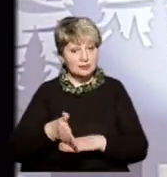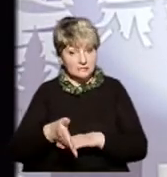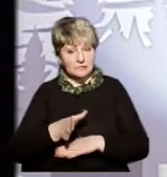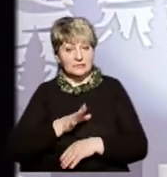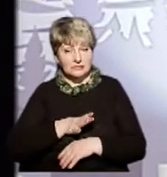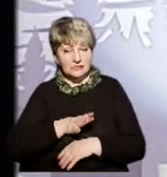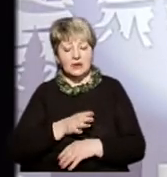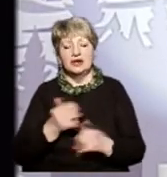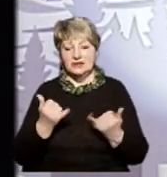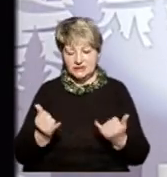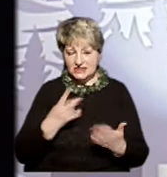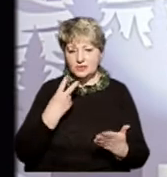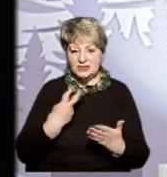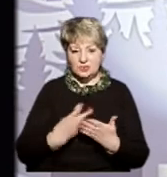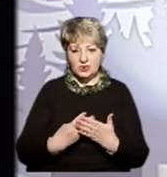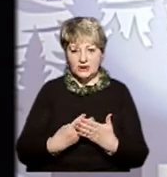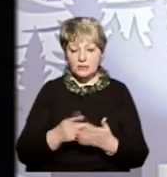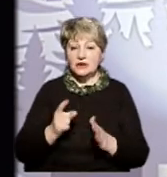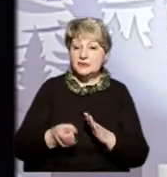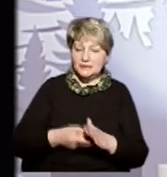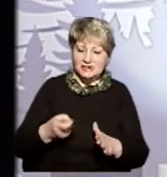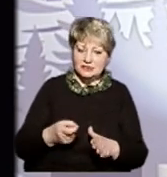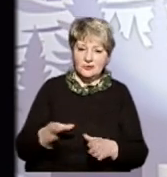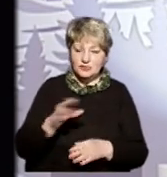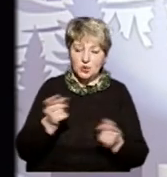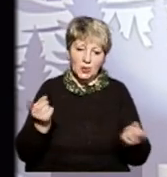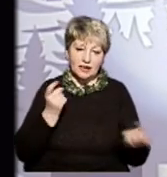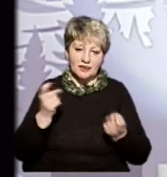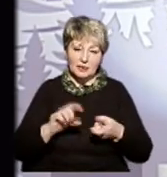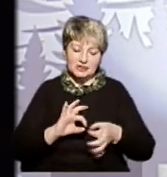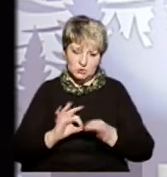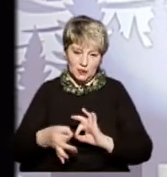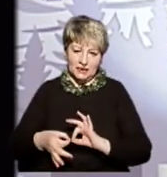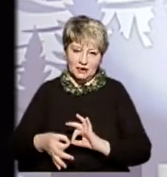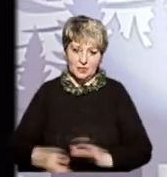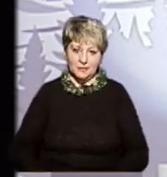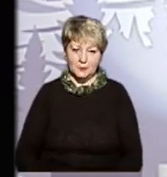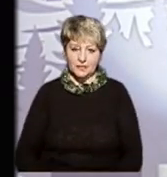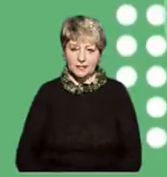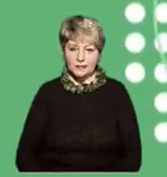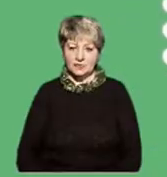і просто зараз можемо подивитися сюжет і дізнатися всю інформацію детальніше.